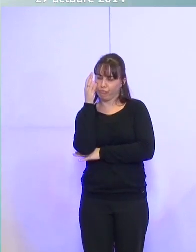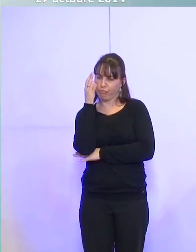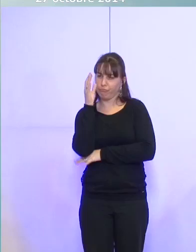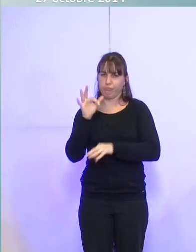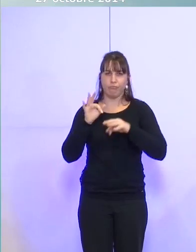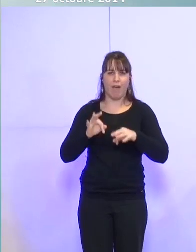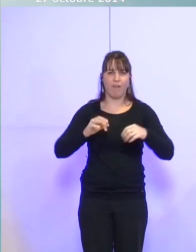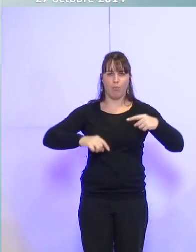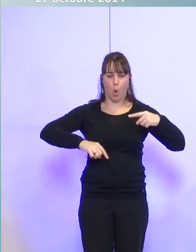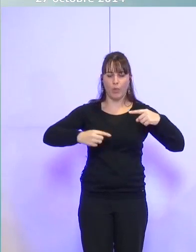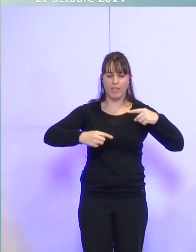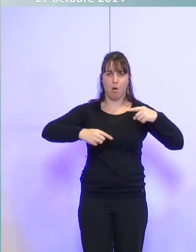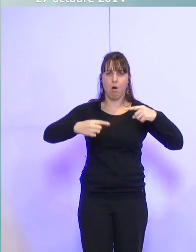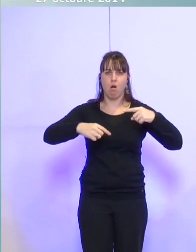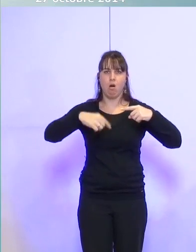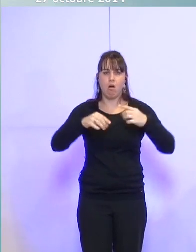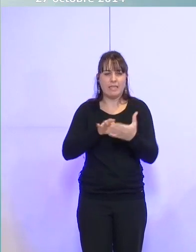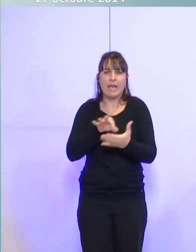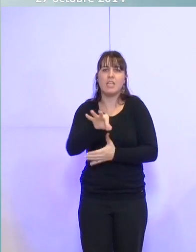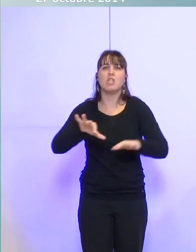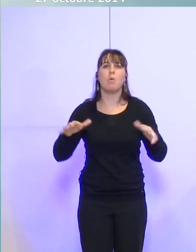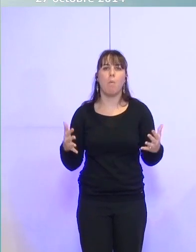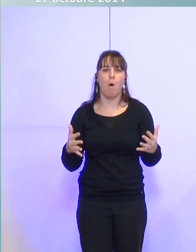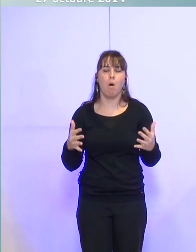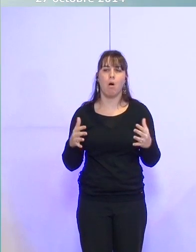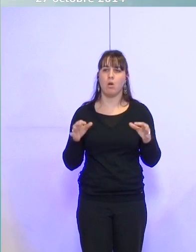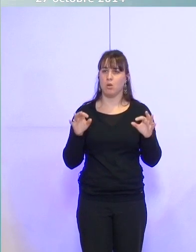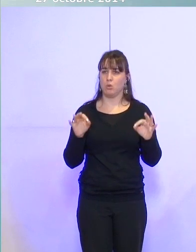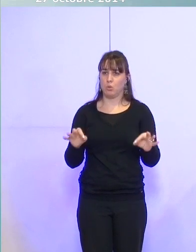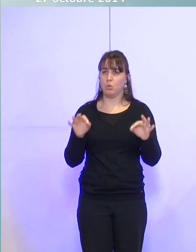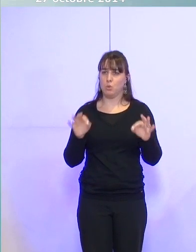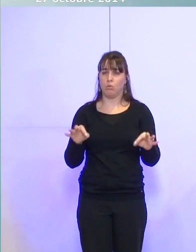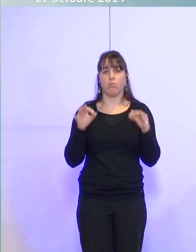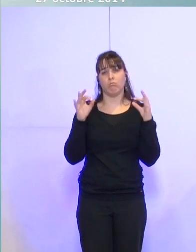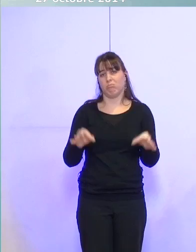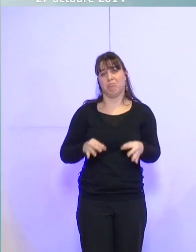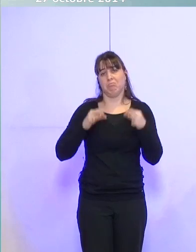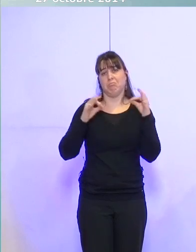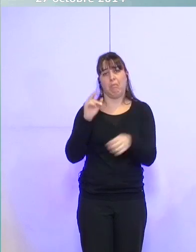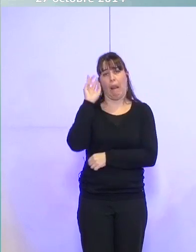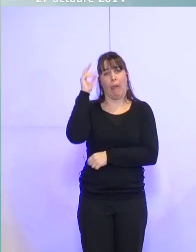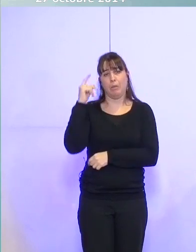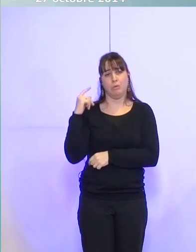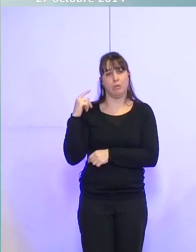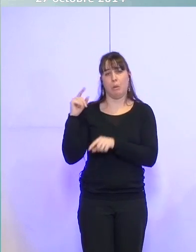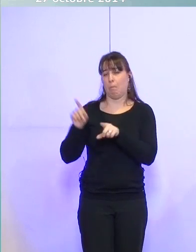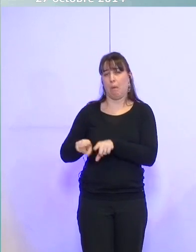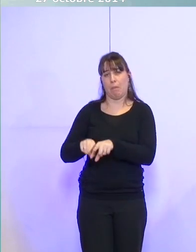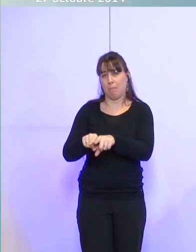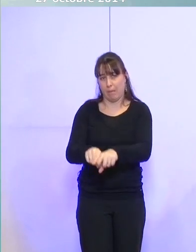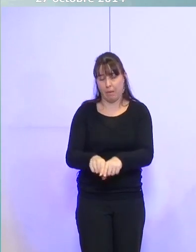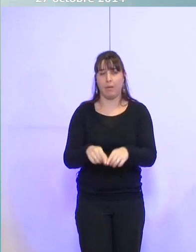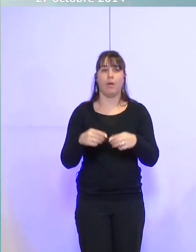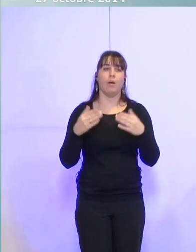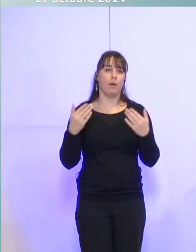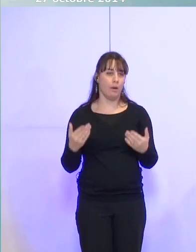de redressement. Elles sont relativement classiques. Elles consistent à évoquer